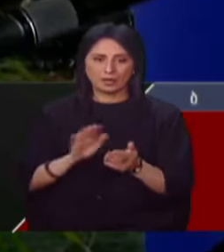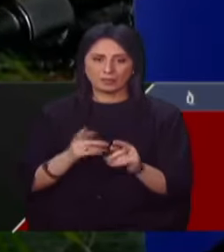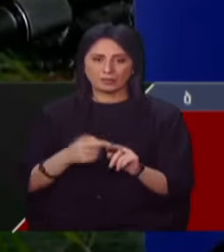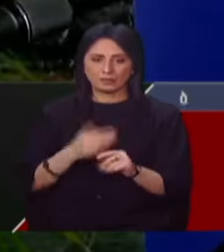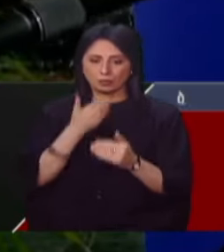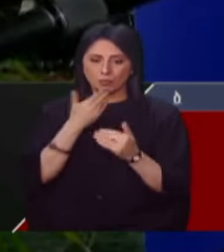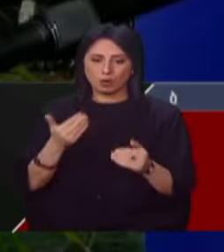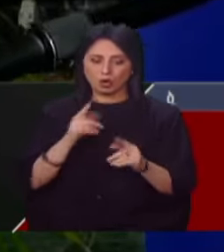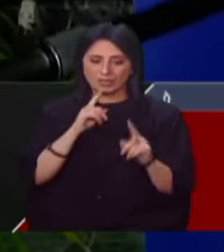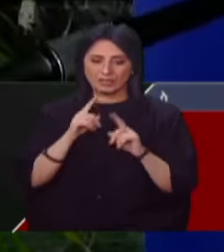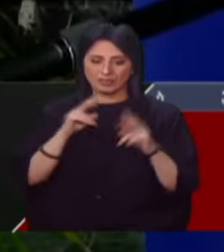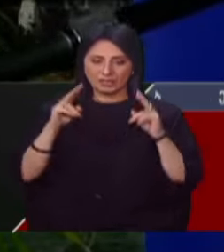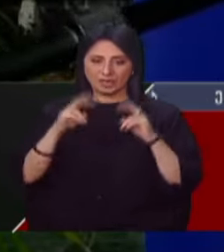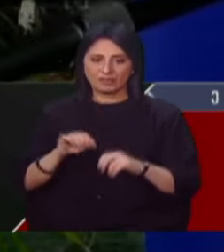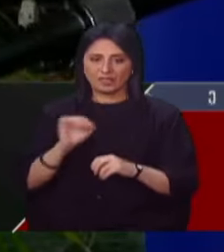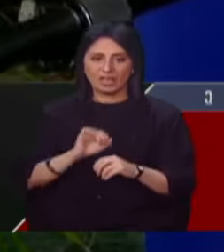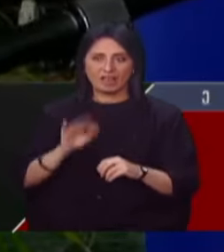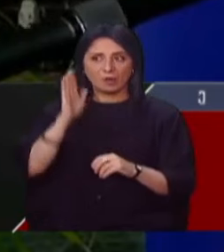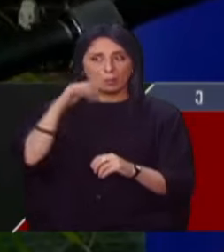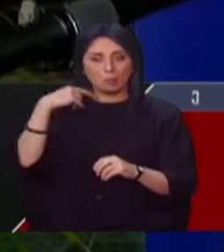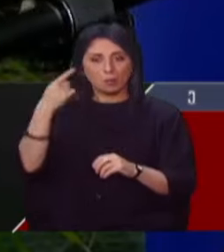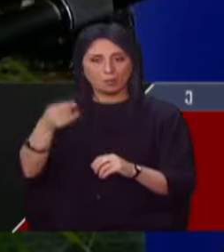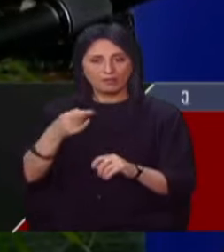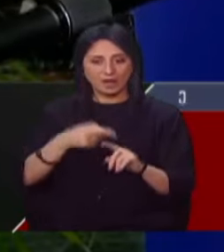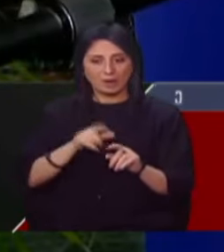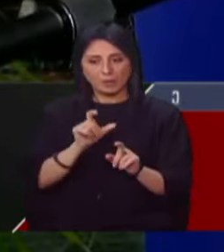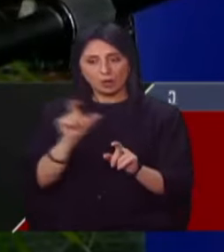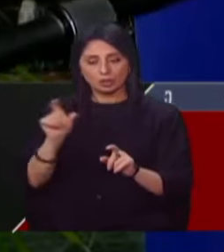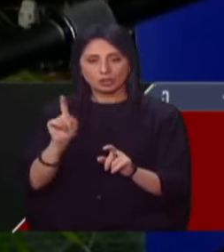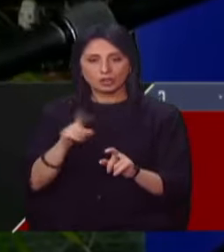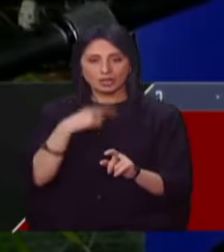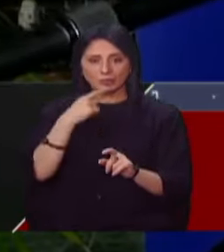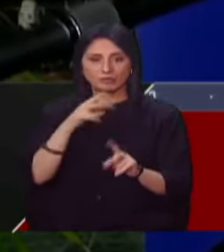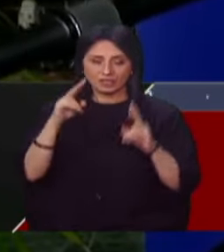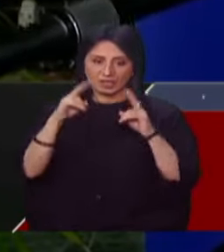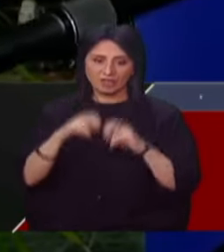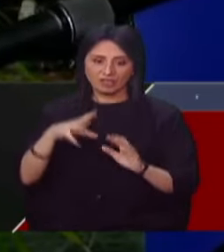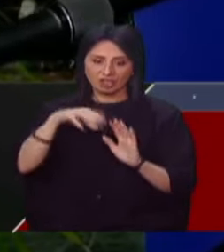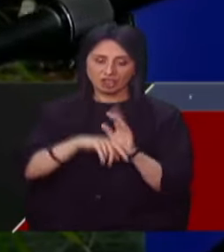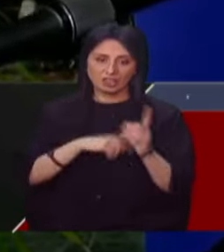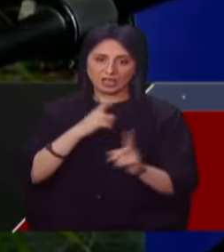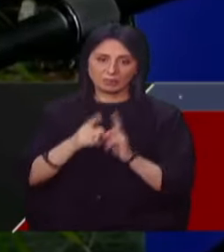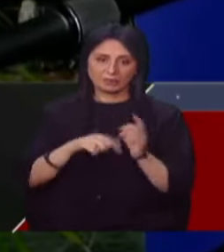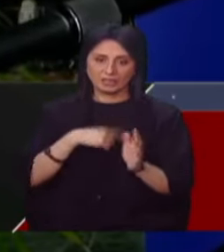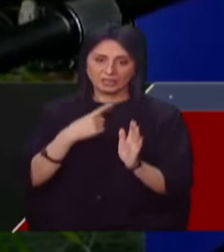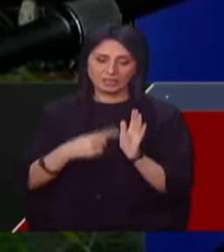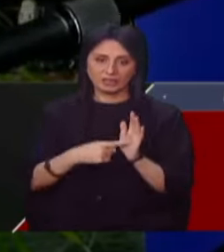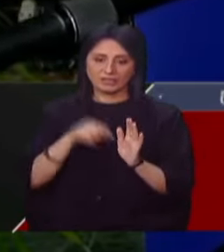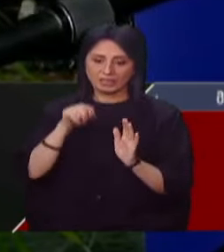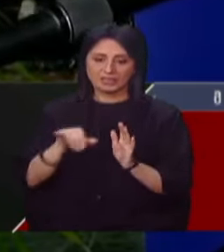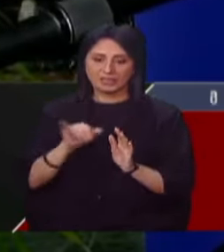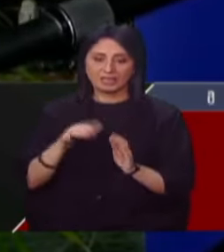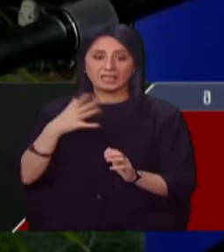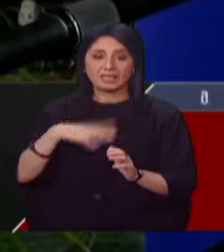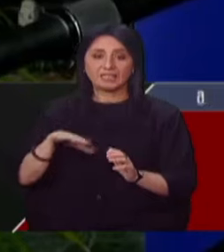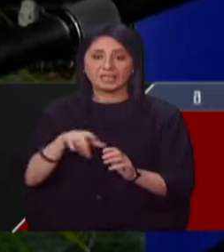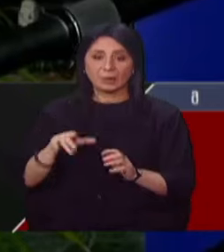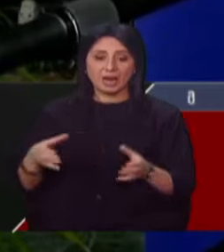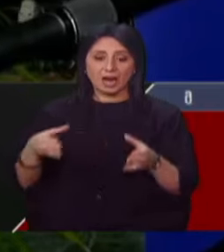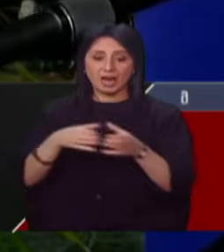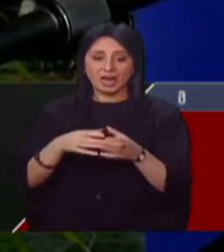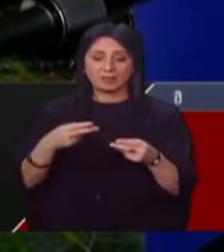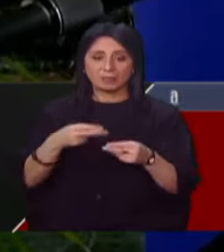ჩვენს ბოლო სესიაზე განვიხილავთ ევროპის მომავალს და ამ კონტექსტში რა თქმა უნდა განვიხილავთ შიდა რეფორმების საკითხს. იქ სადაც საქართველო ამ